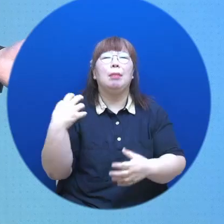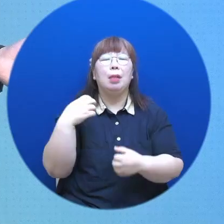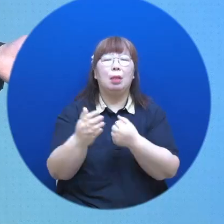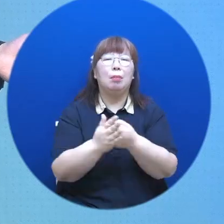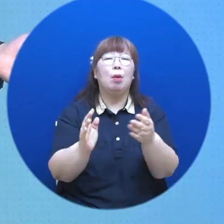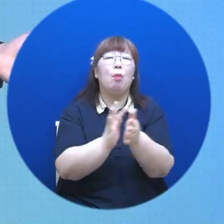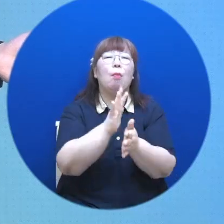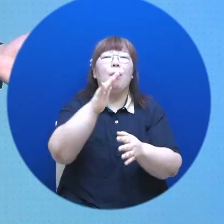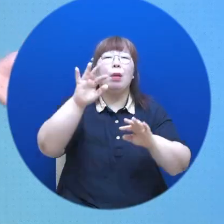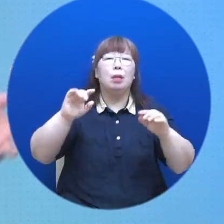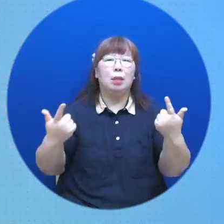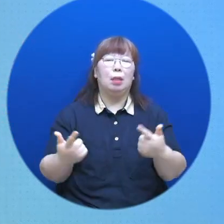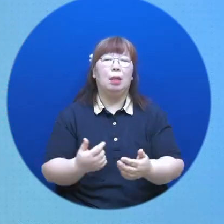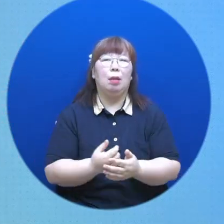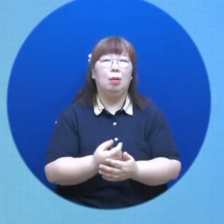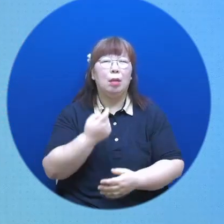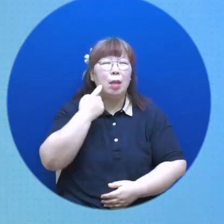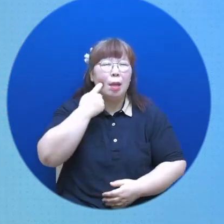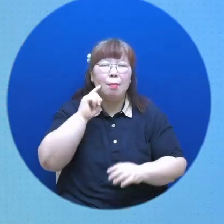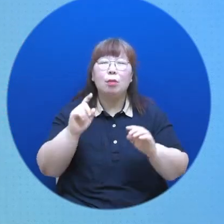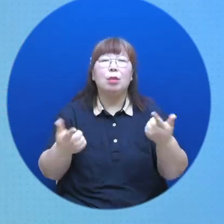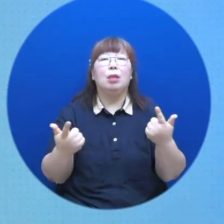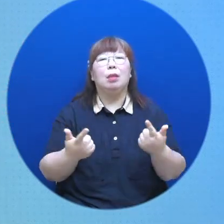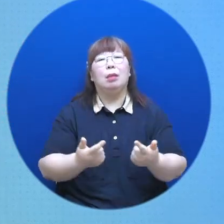않아요. 예쁘지 않아요.